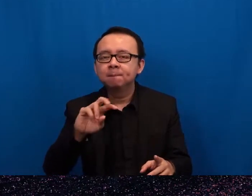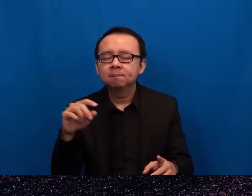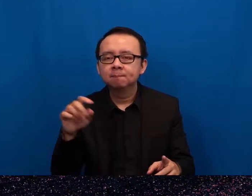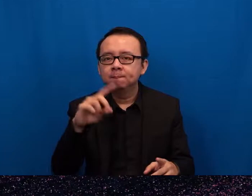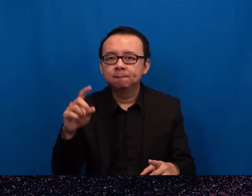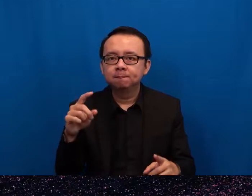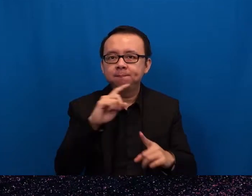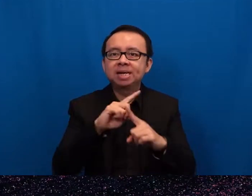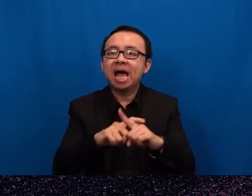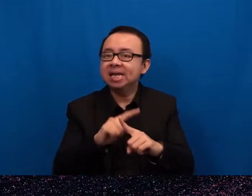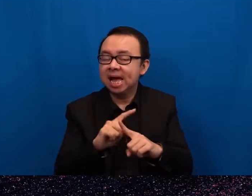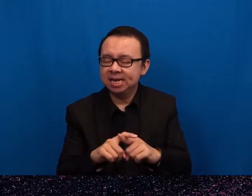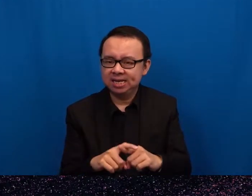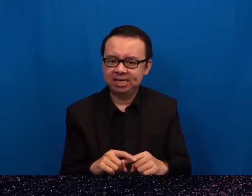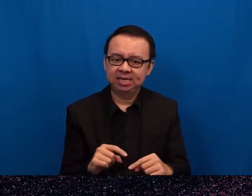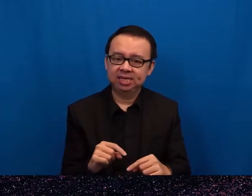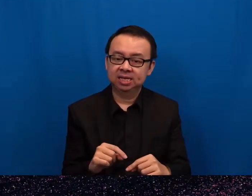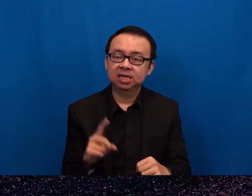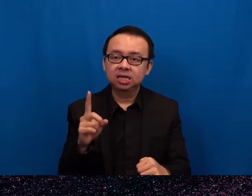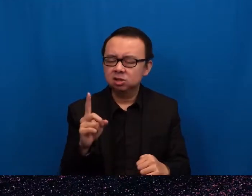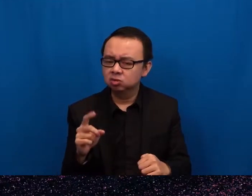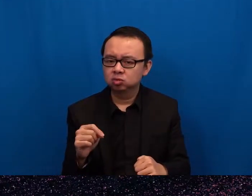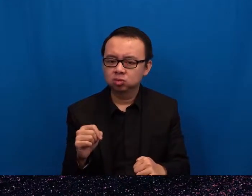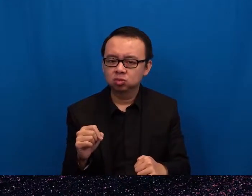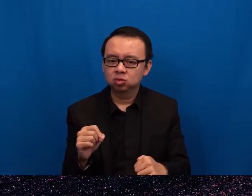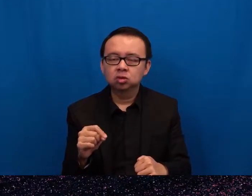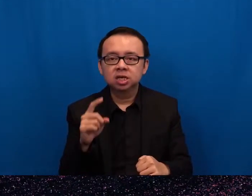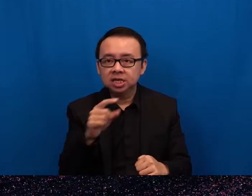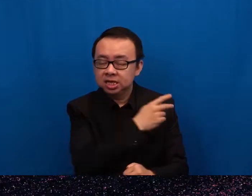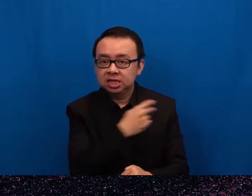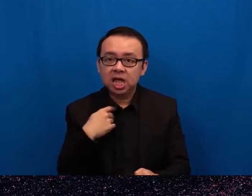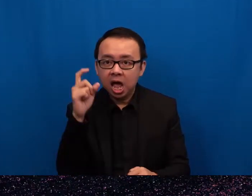baptis selam, tapi yang kali ini adalah yang terakhir kali, sungguh-sungguhlah.